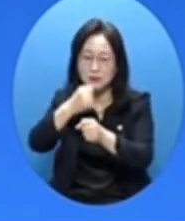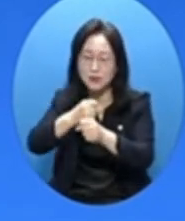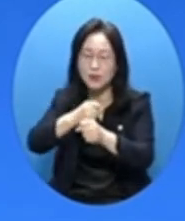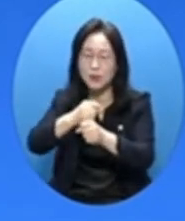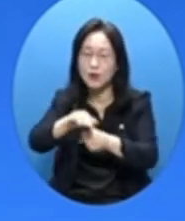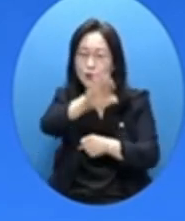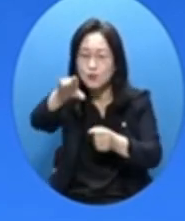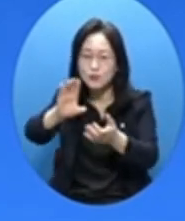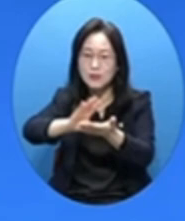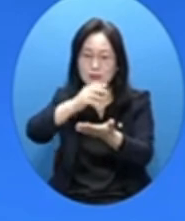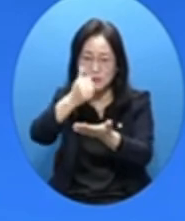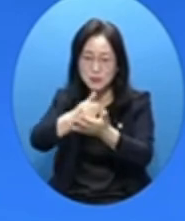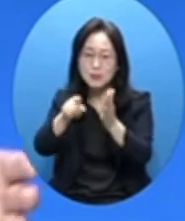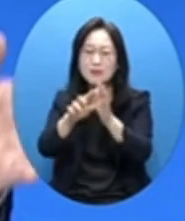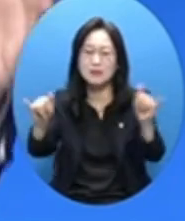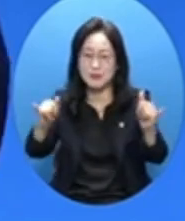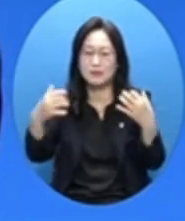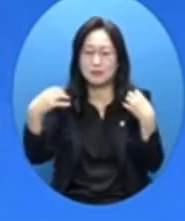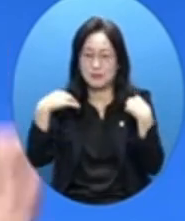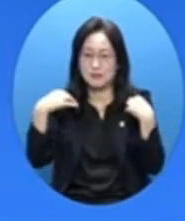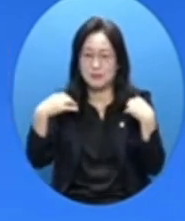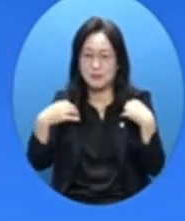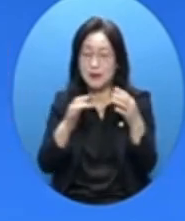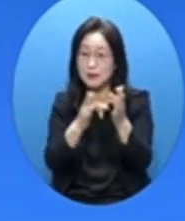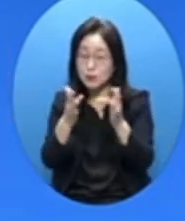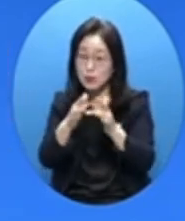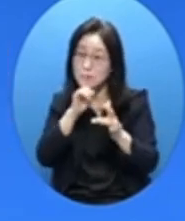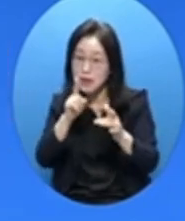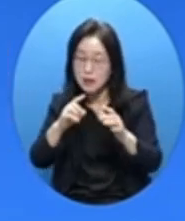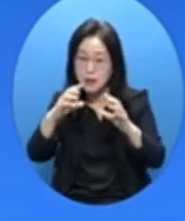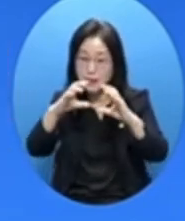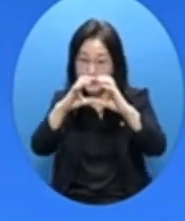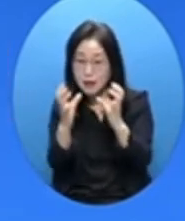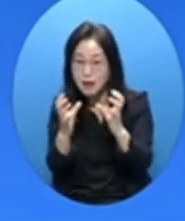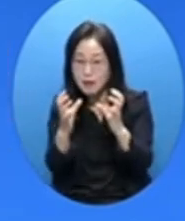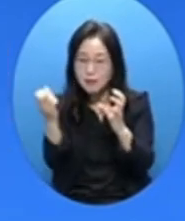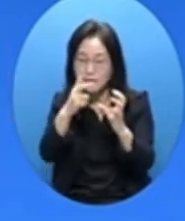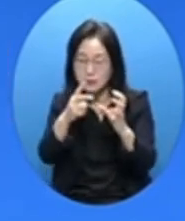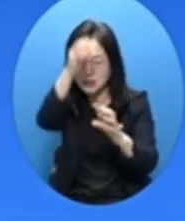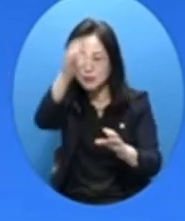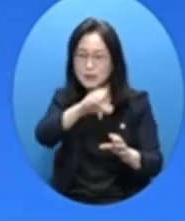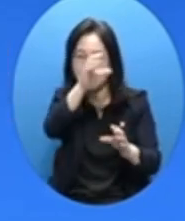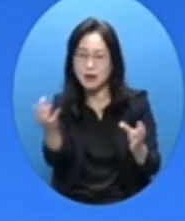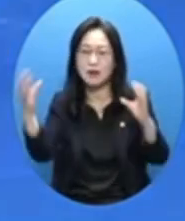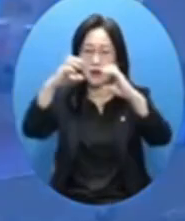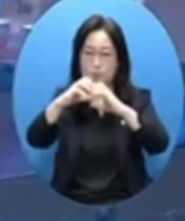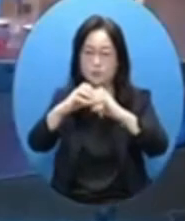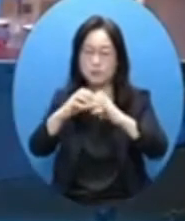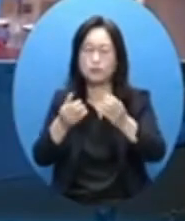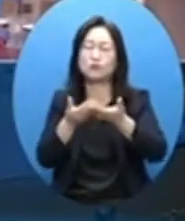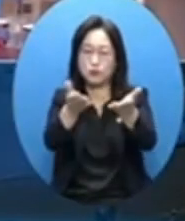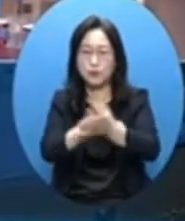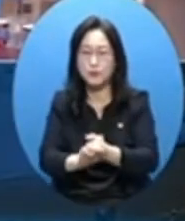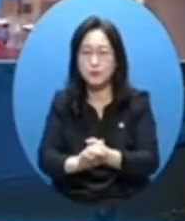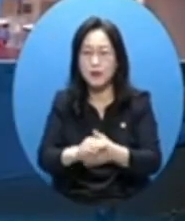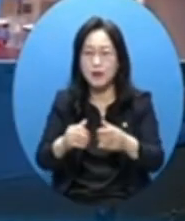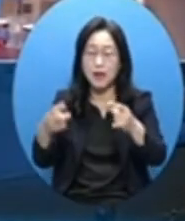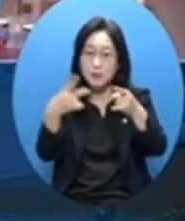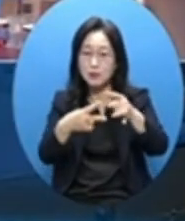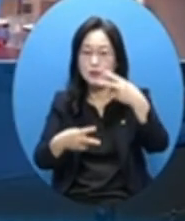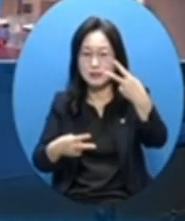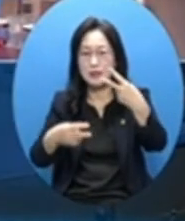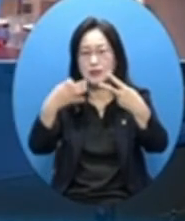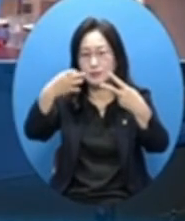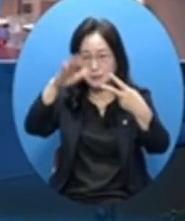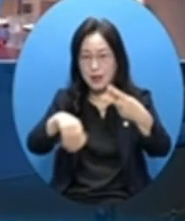그리스도인들의 사명인 것입니다 예수께서이 깨어진 사랑을 십자가에서 회복시키신 것입니다 에베소 2장 14절 7절